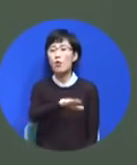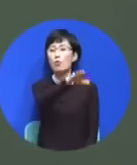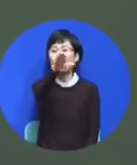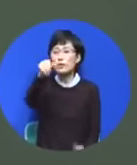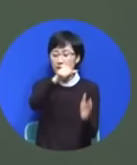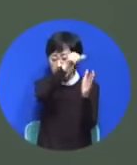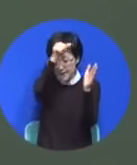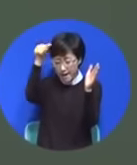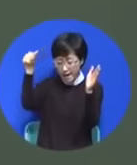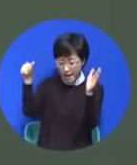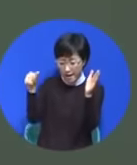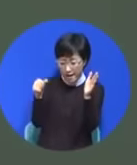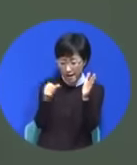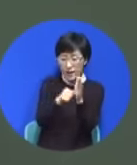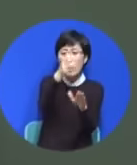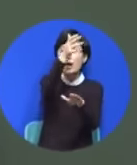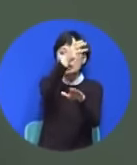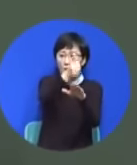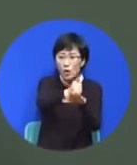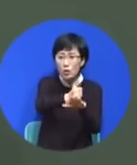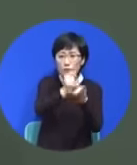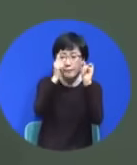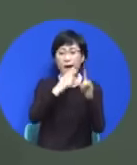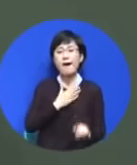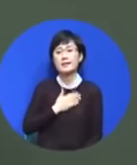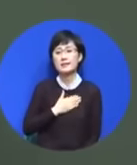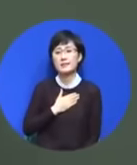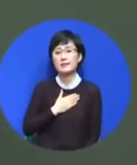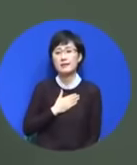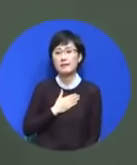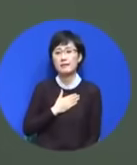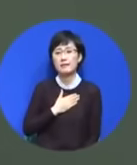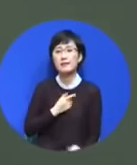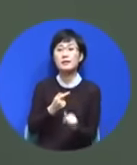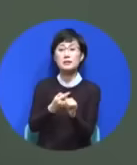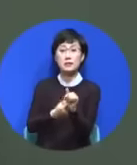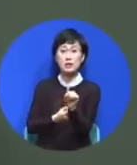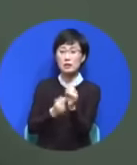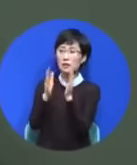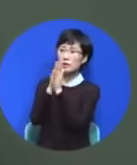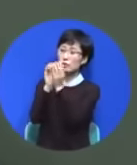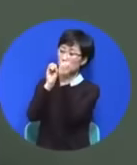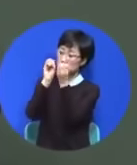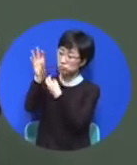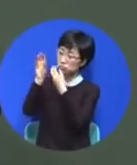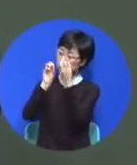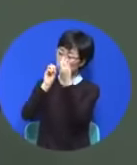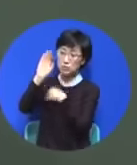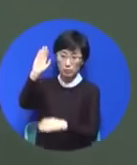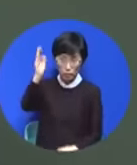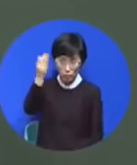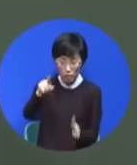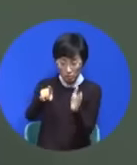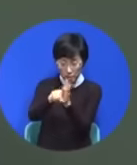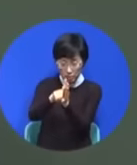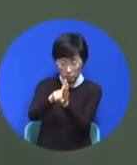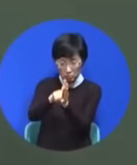있어 그렇기 때문에요이 응답을 받을 수밖에 없고 흔들릴 수가